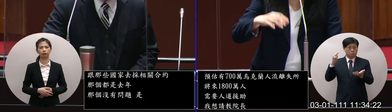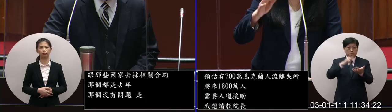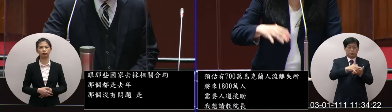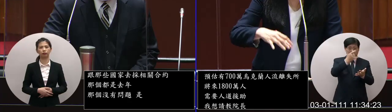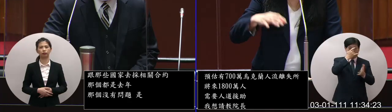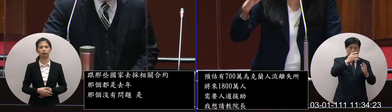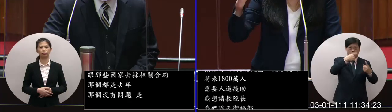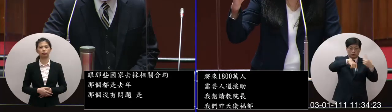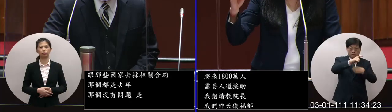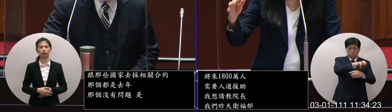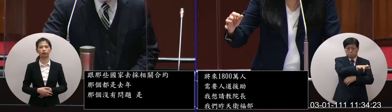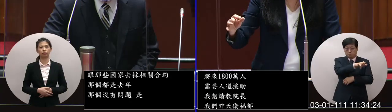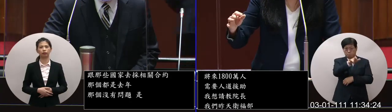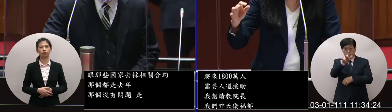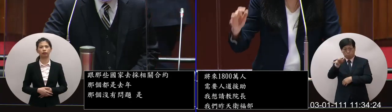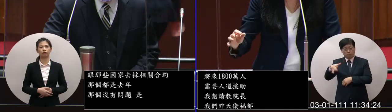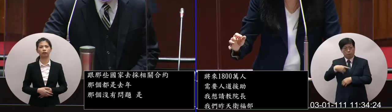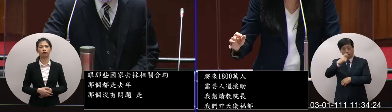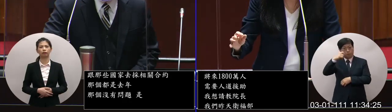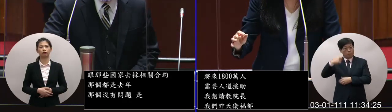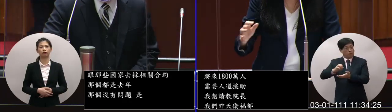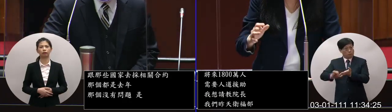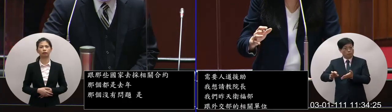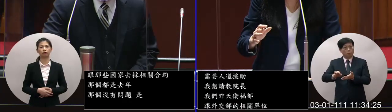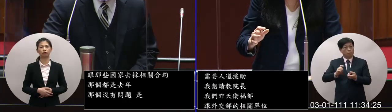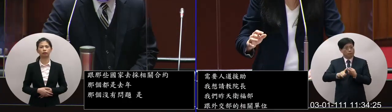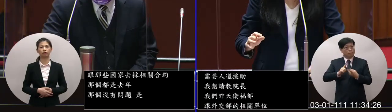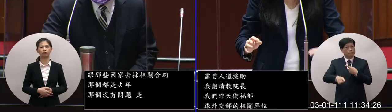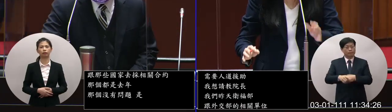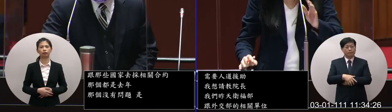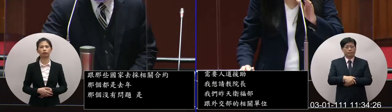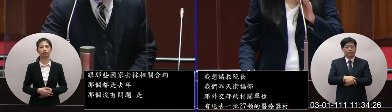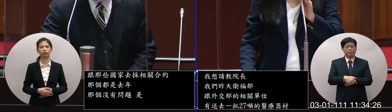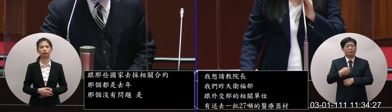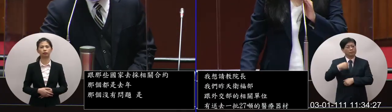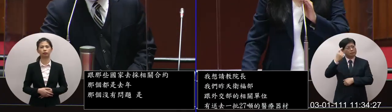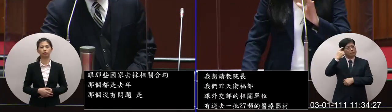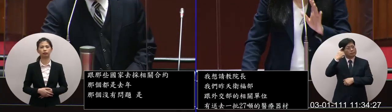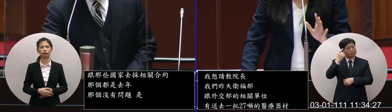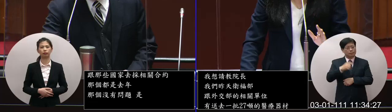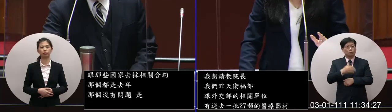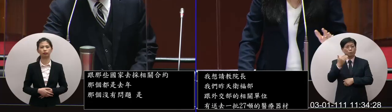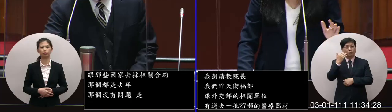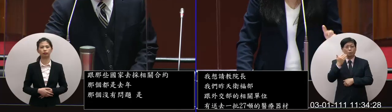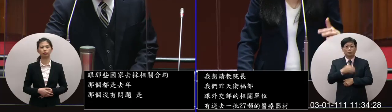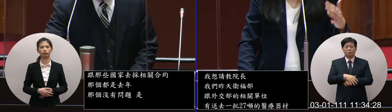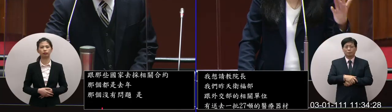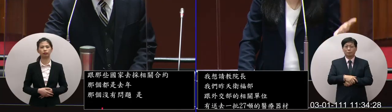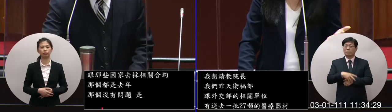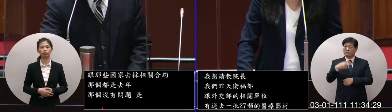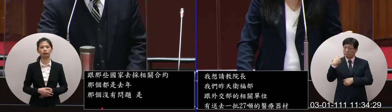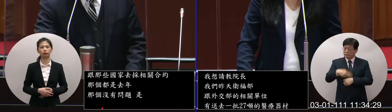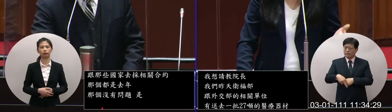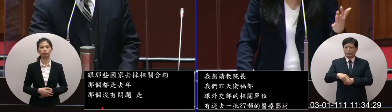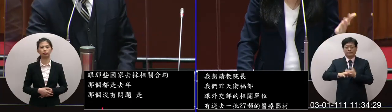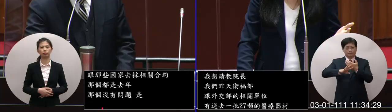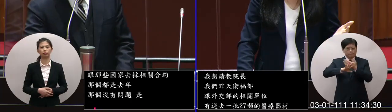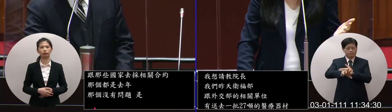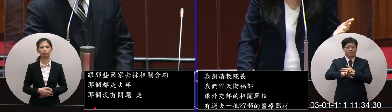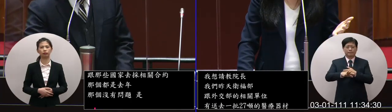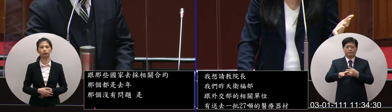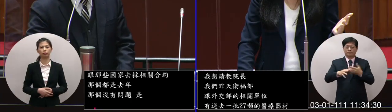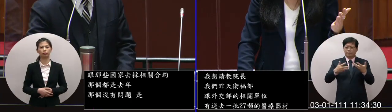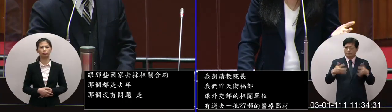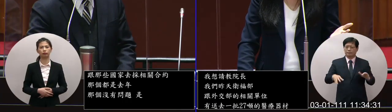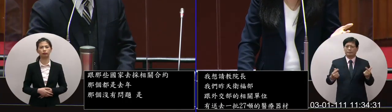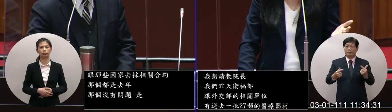然后再想办法去给乌克兰来使用，没有错嘛那我在想说，如果我们还要进行一些，像有